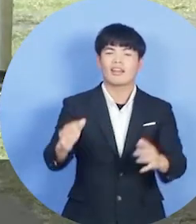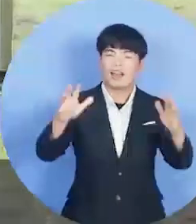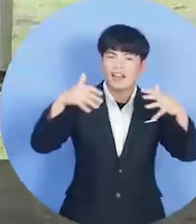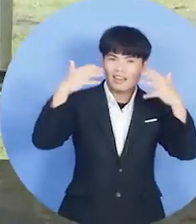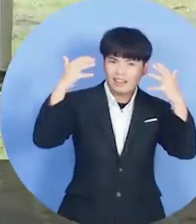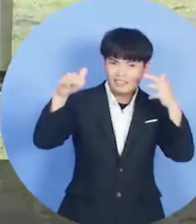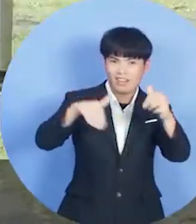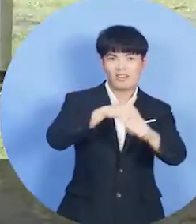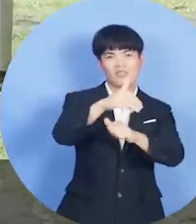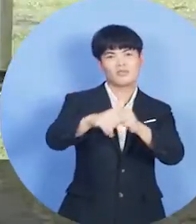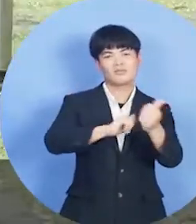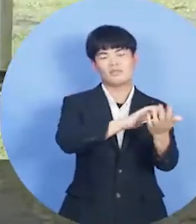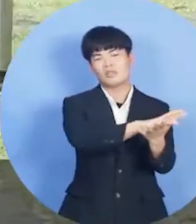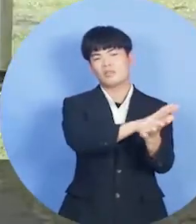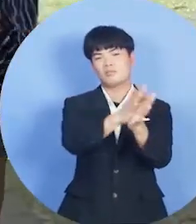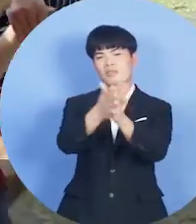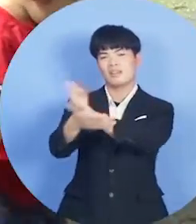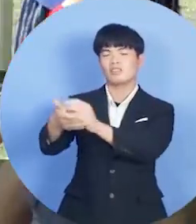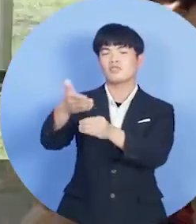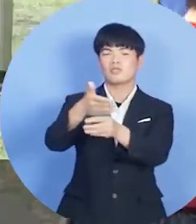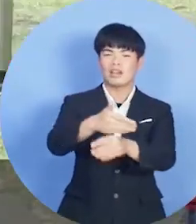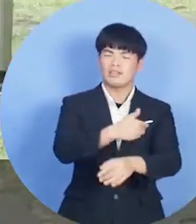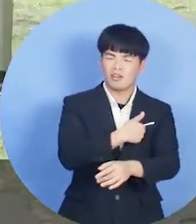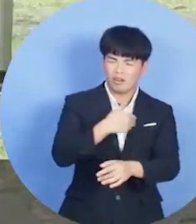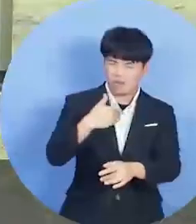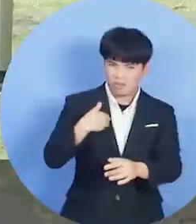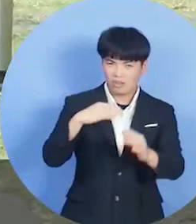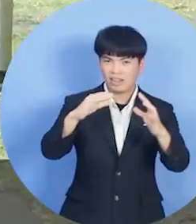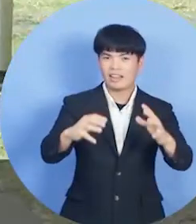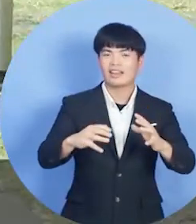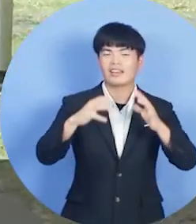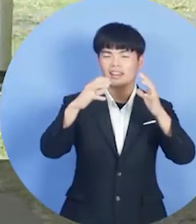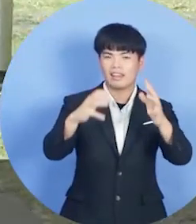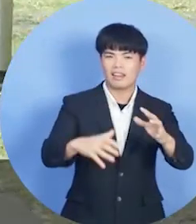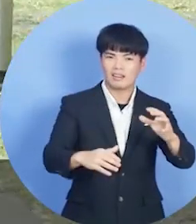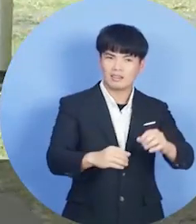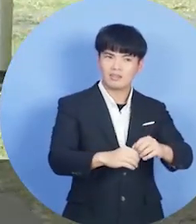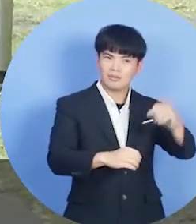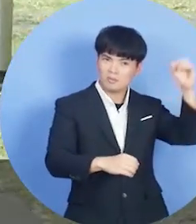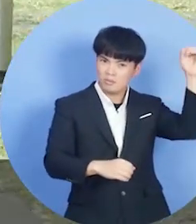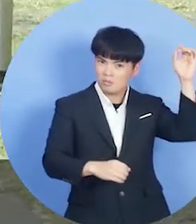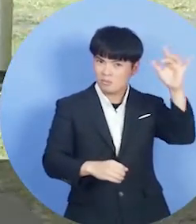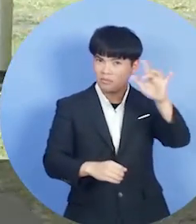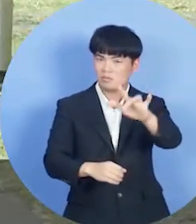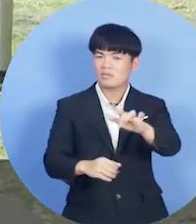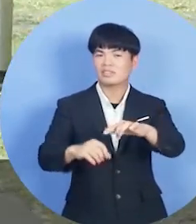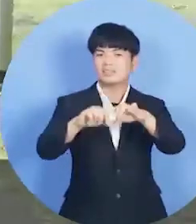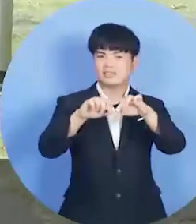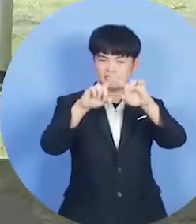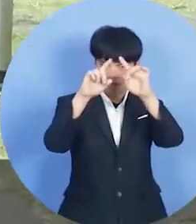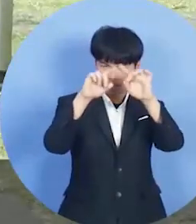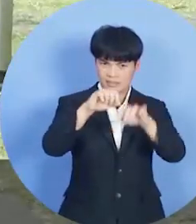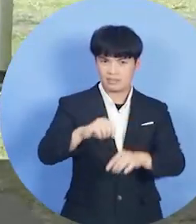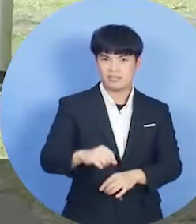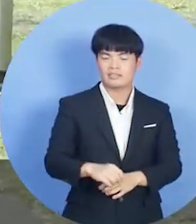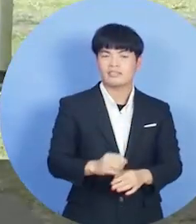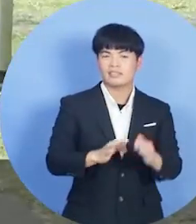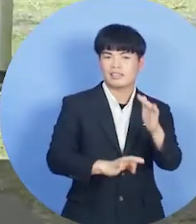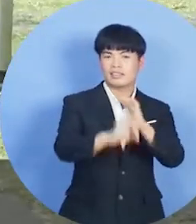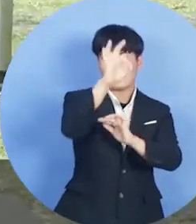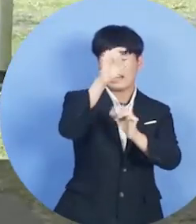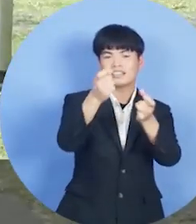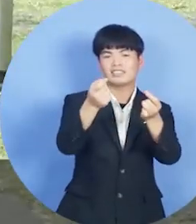익어가는 등 가을 분위기가 물씬 풍기는데요. 넉넉하게 세상을 비추는 보름달처럼 마음도 넉넉한 시간